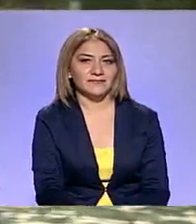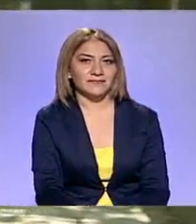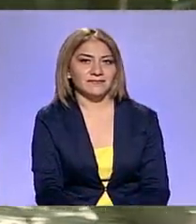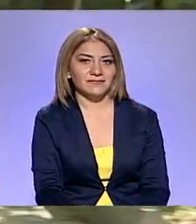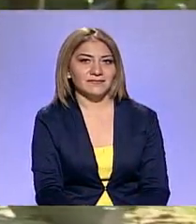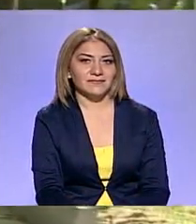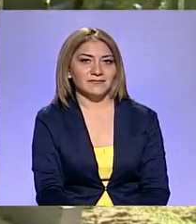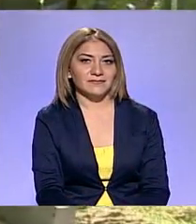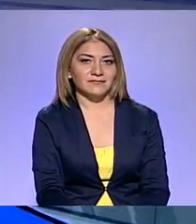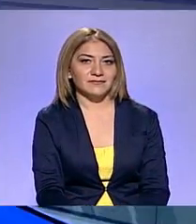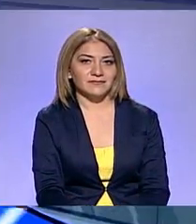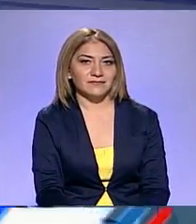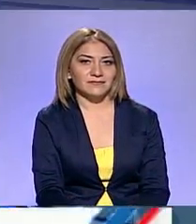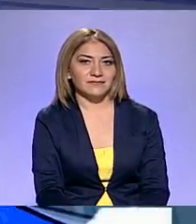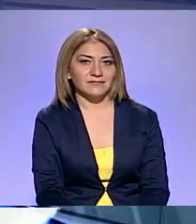Պետրոսյան, Լուրեր։